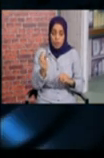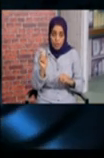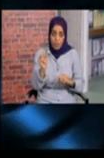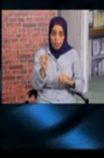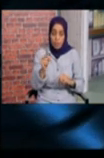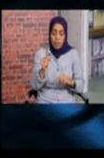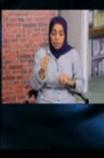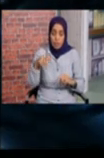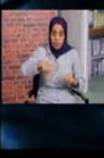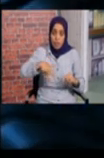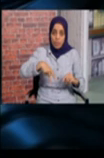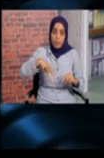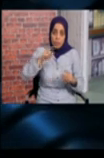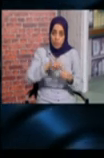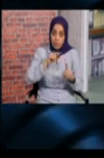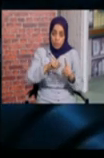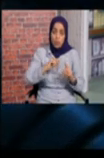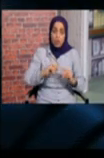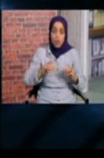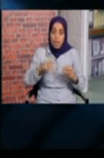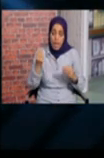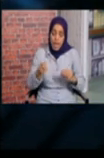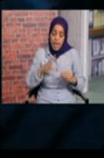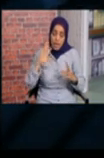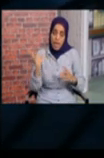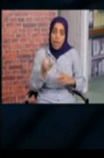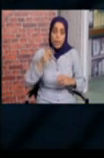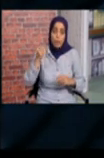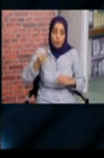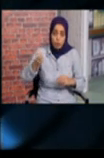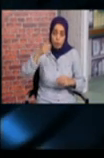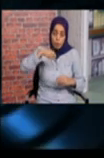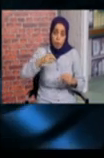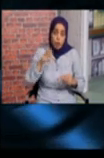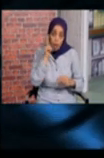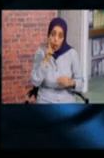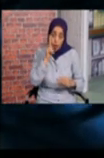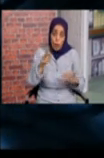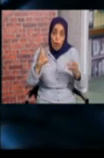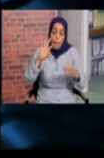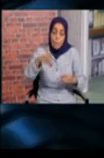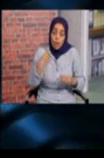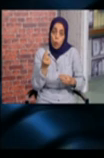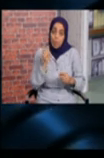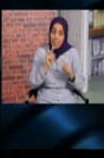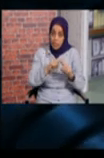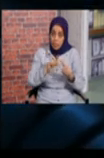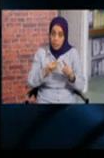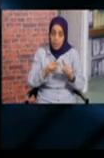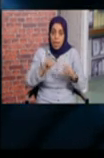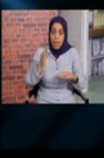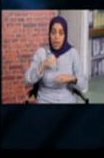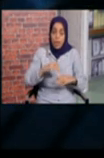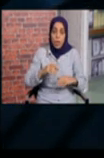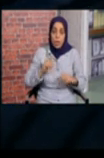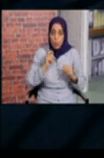1.85% من هذا المؤشر. فبالتالي اي فلوس بتخش هذا المؤشر احنا بناخد بنسبتنا بتخش عندنا على